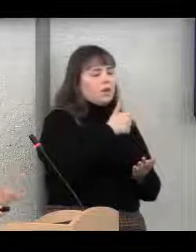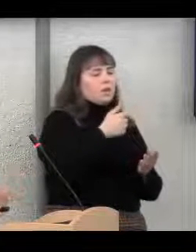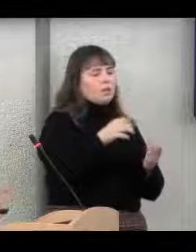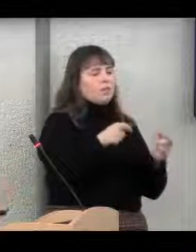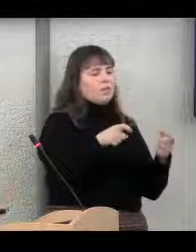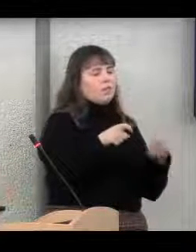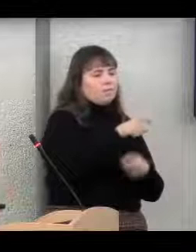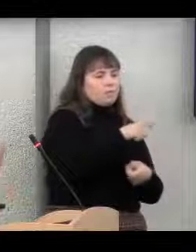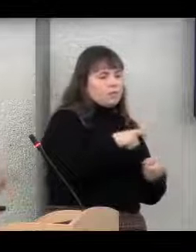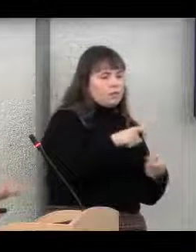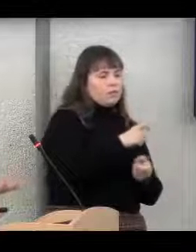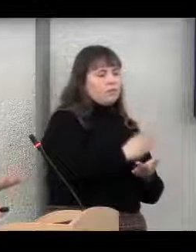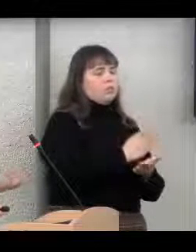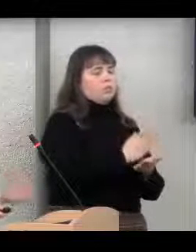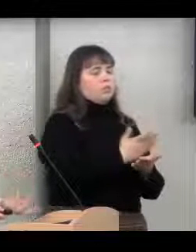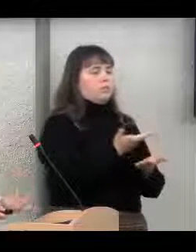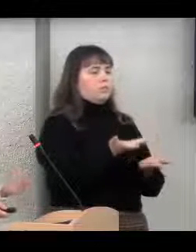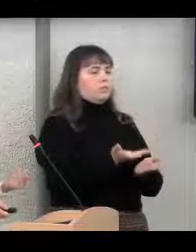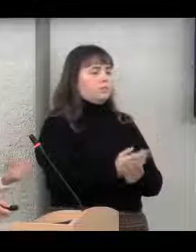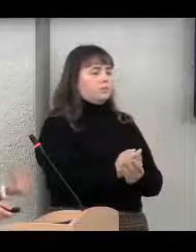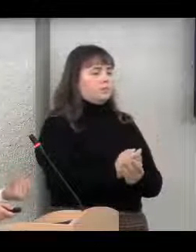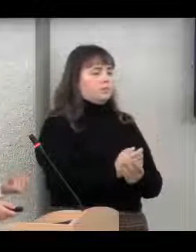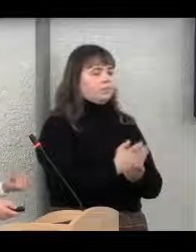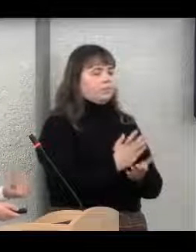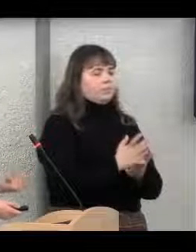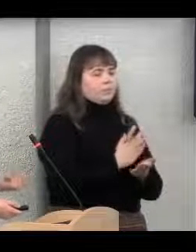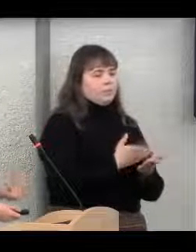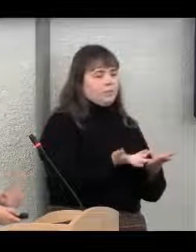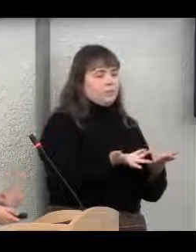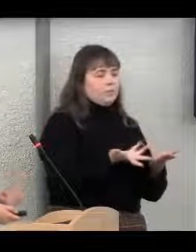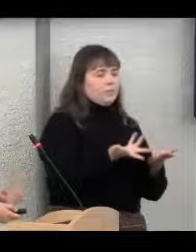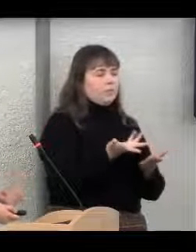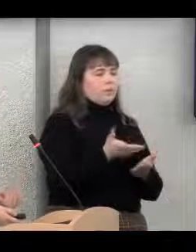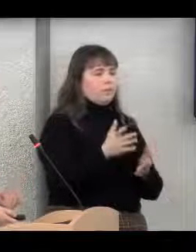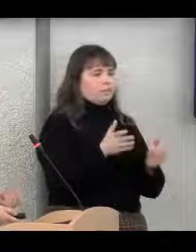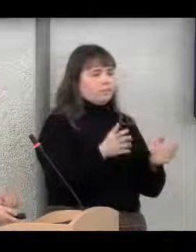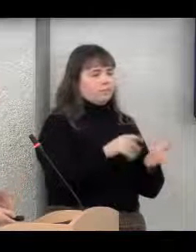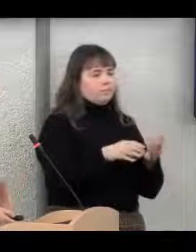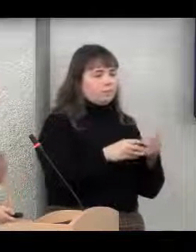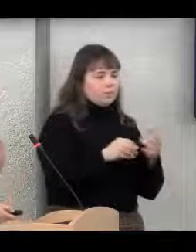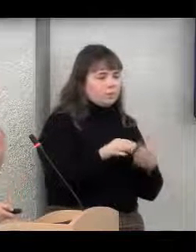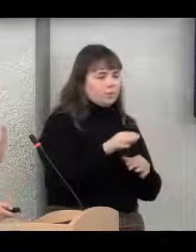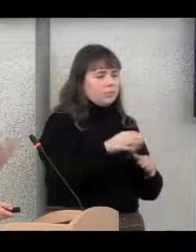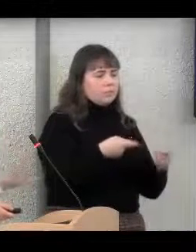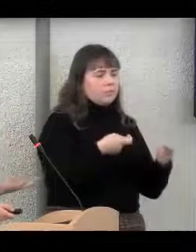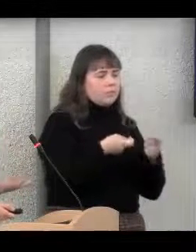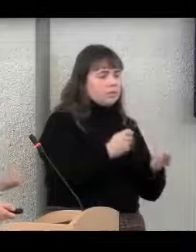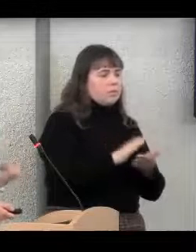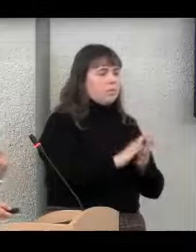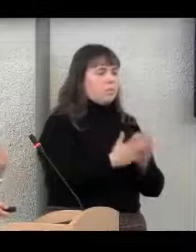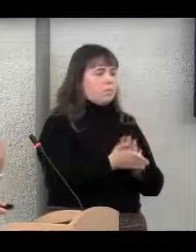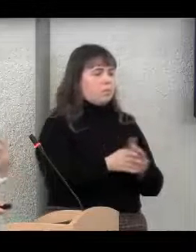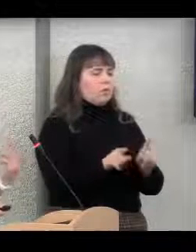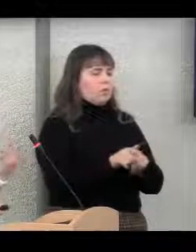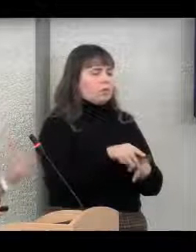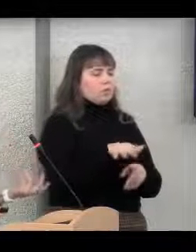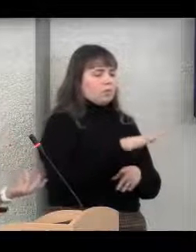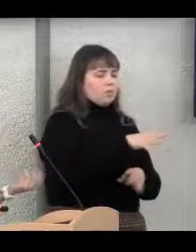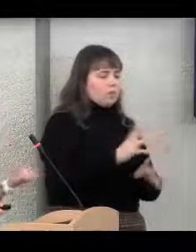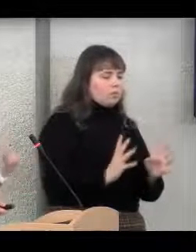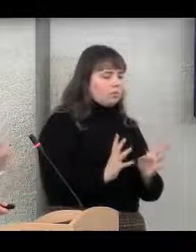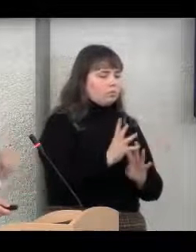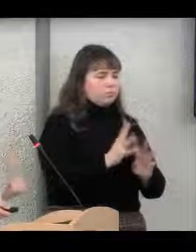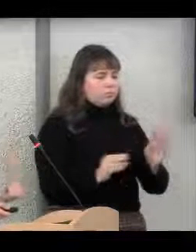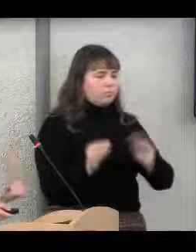yra atlyginama už perimą prie tvaresnių žemės valdymo ir tvarkymų praktikų. Kaip pavyzdžiui, daugiamečių pievų atkūrimas, tausojamas